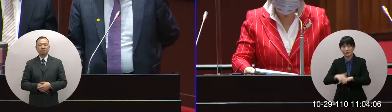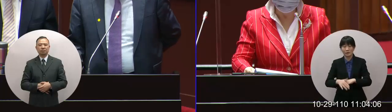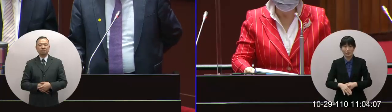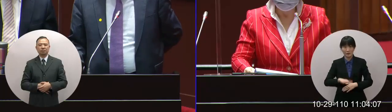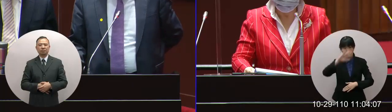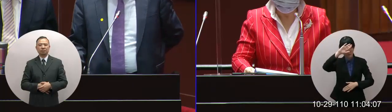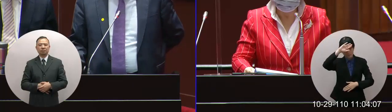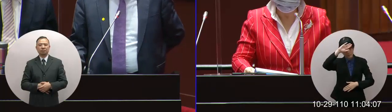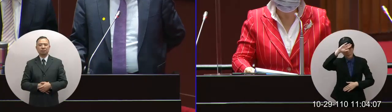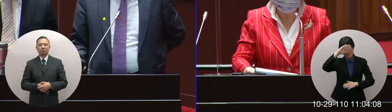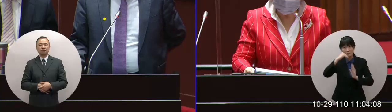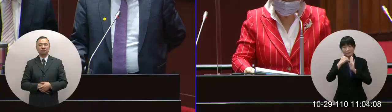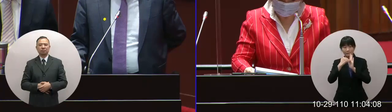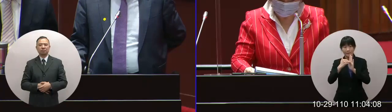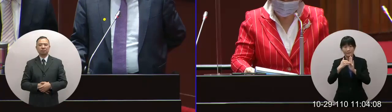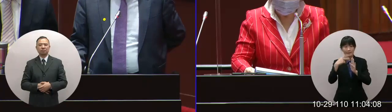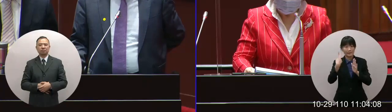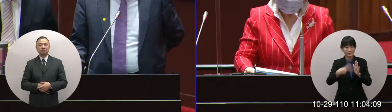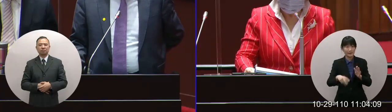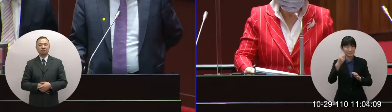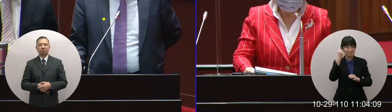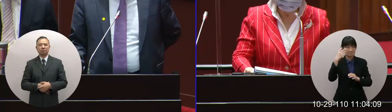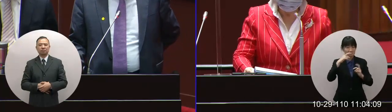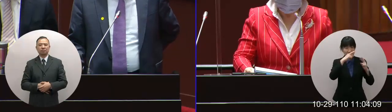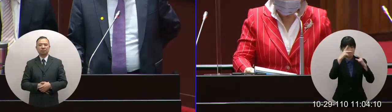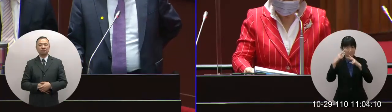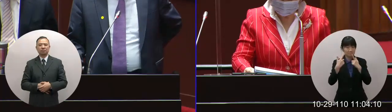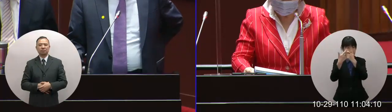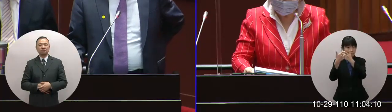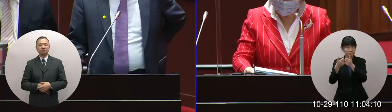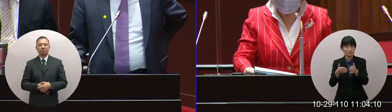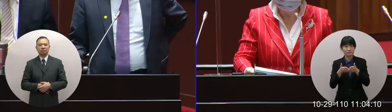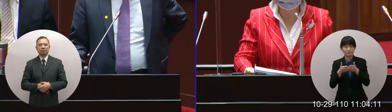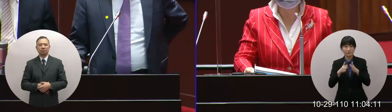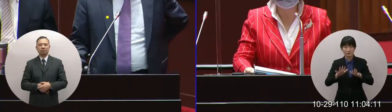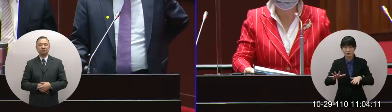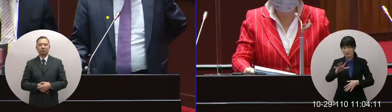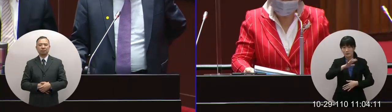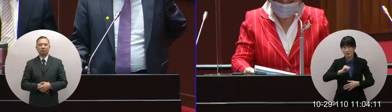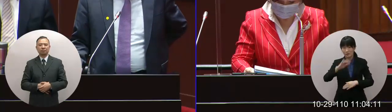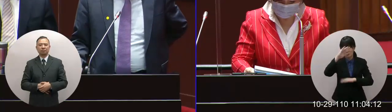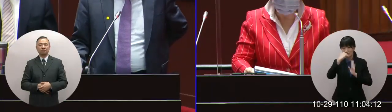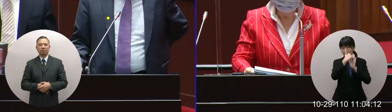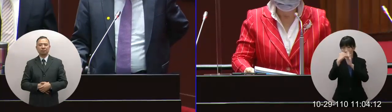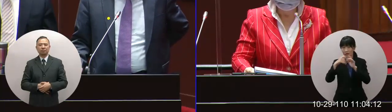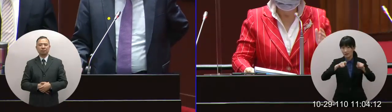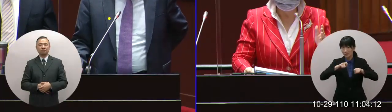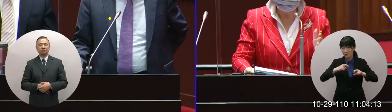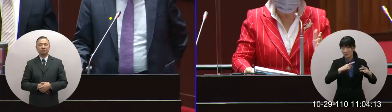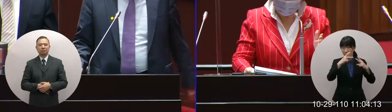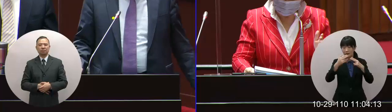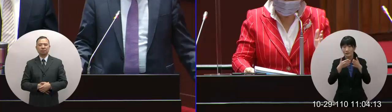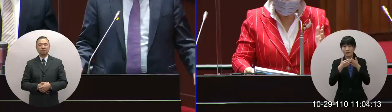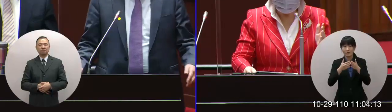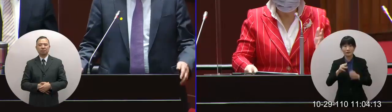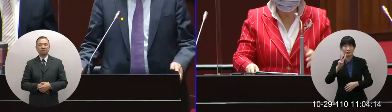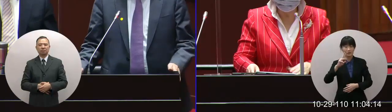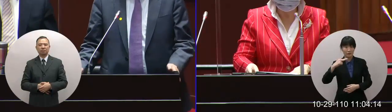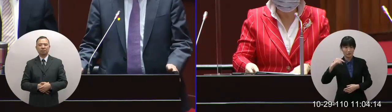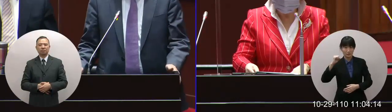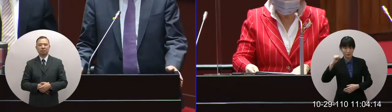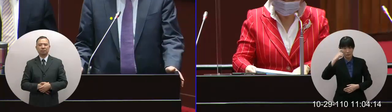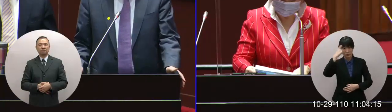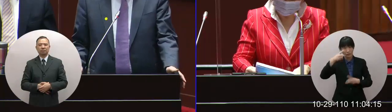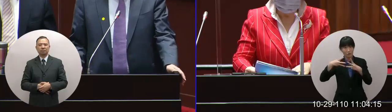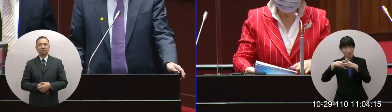维上应该有重新建构的必要。那整体防疫呢规划也应该要有调整。WHO 的欧